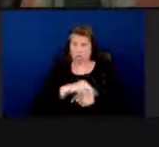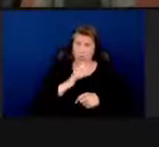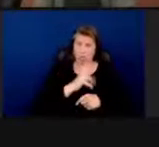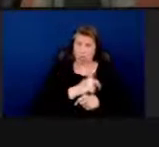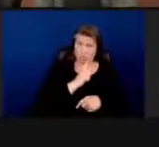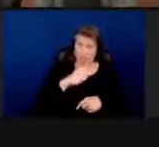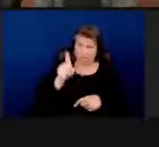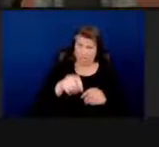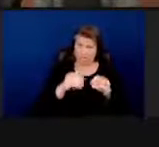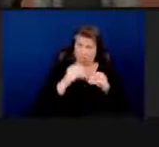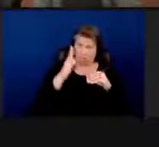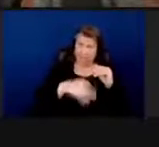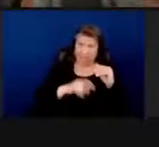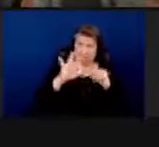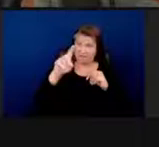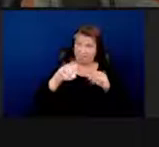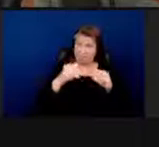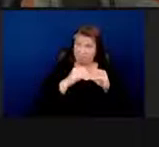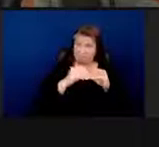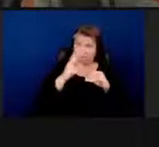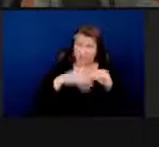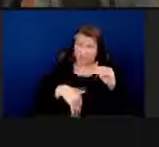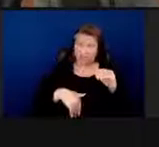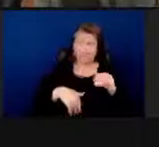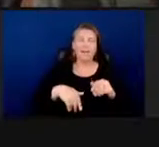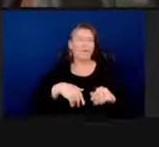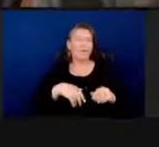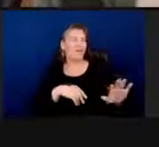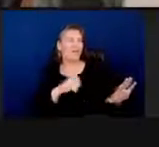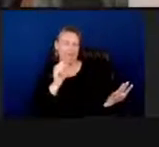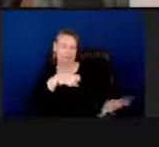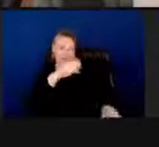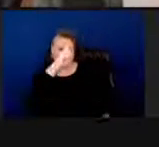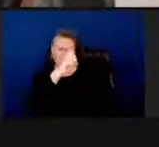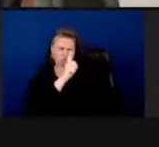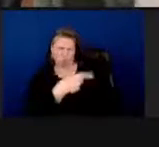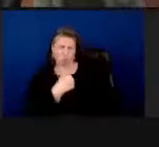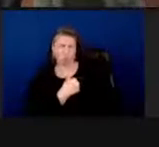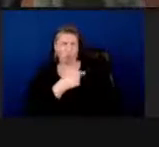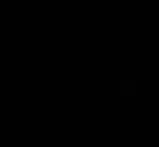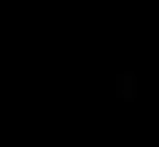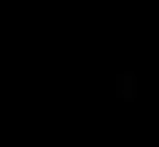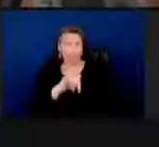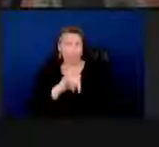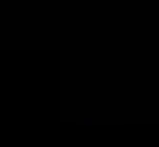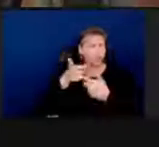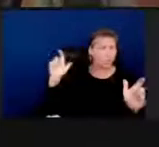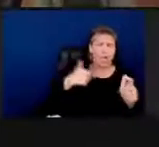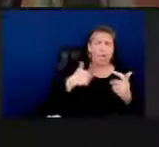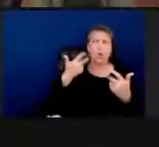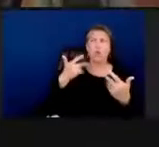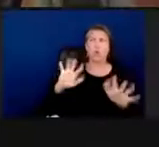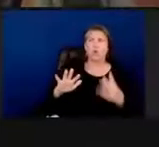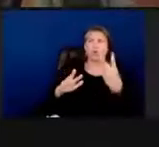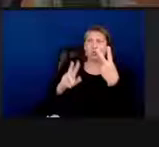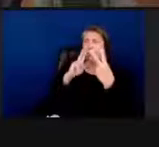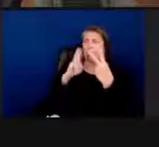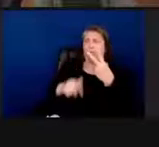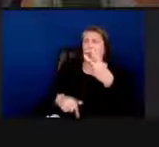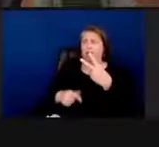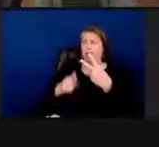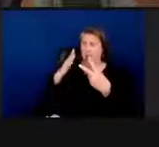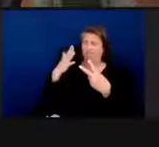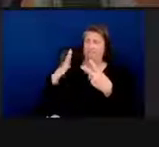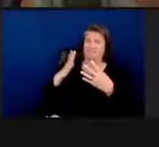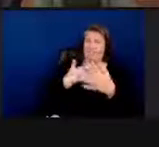للتواصل. هل ستعودون إلى المجلس وتقولون بأنكم بحاجة لأكثر إذا احتجتم لأكثر؟ نعم هذا أمر كبير، ونعم هذا كبير،